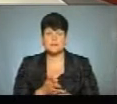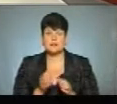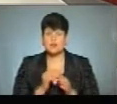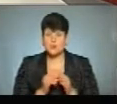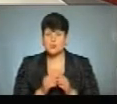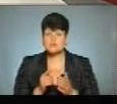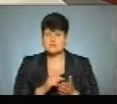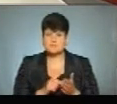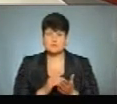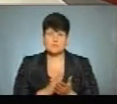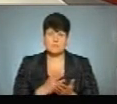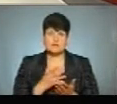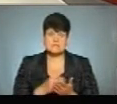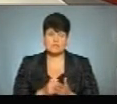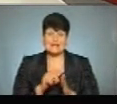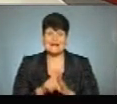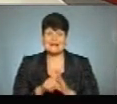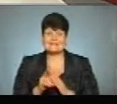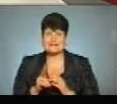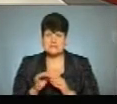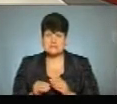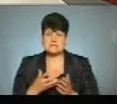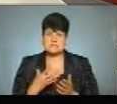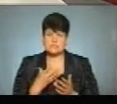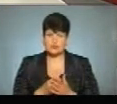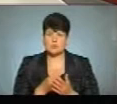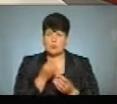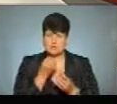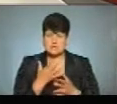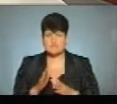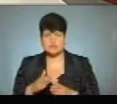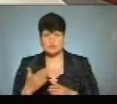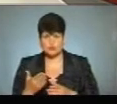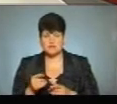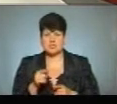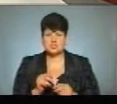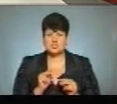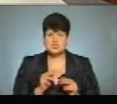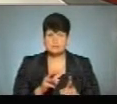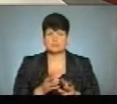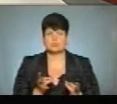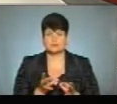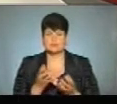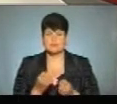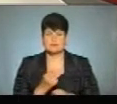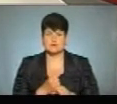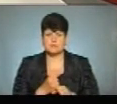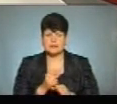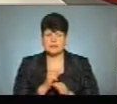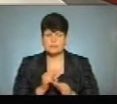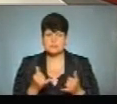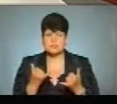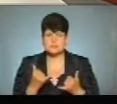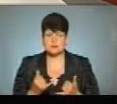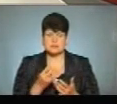кожне місто має свої якісь певні характеристики, має свої позитивні сторони, знає, над чим їм потрібно ще допрацьовувати, тому не можна